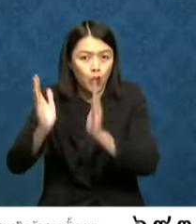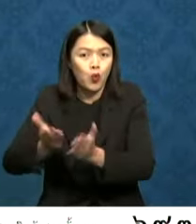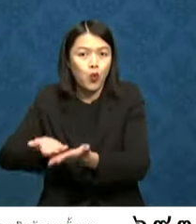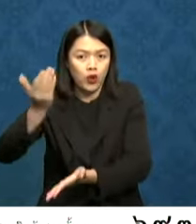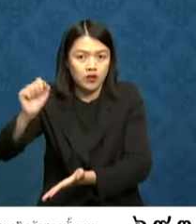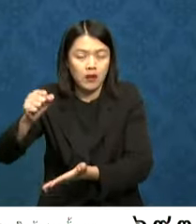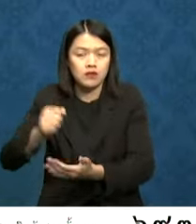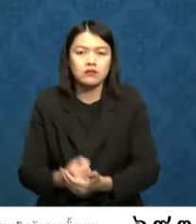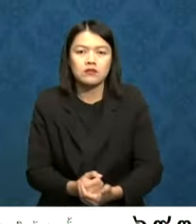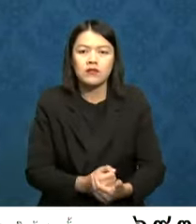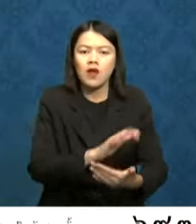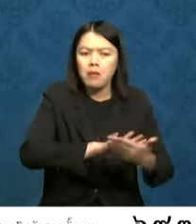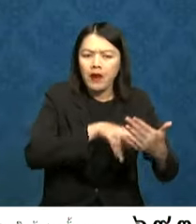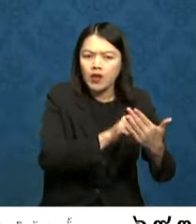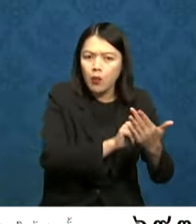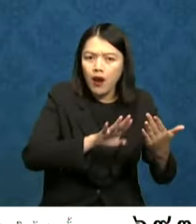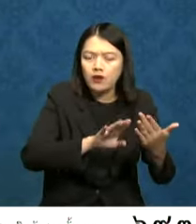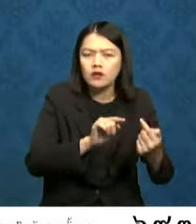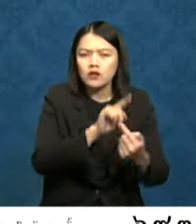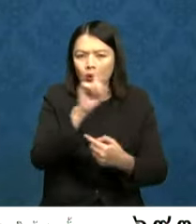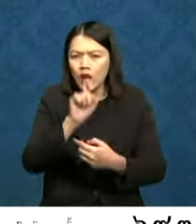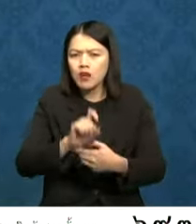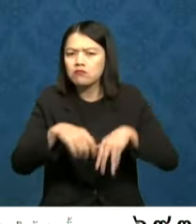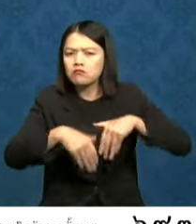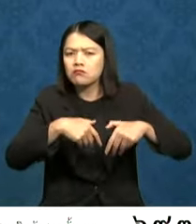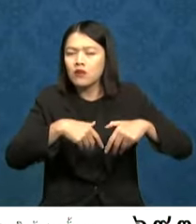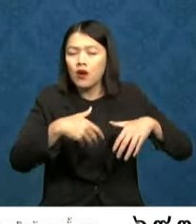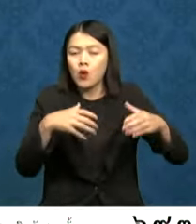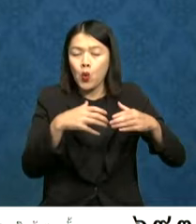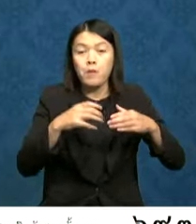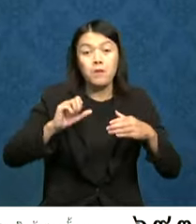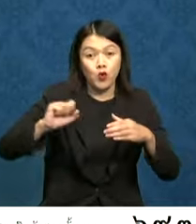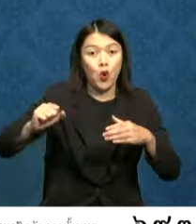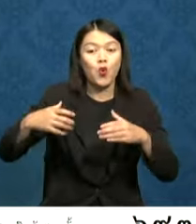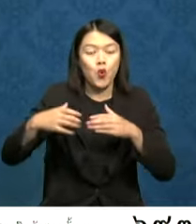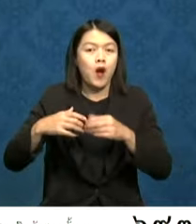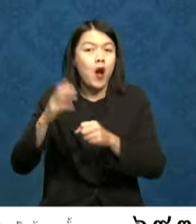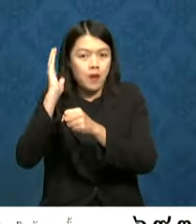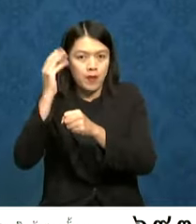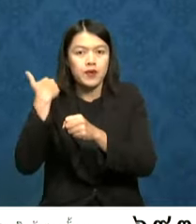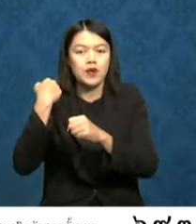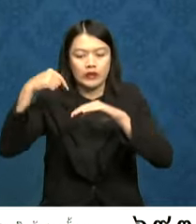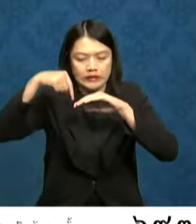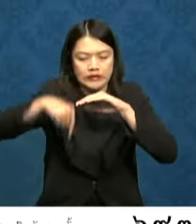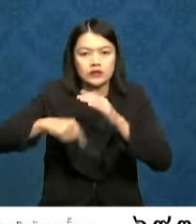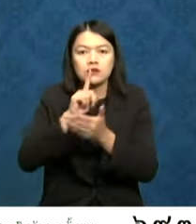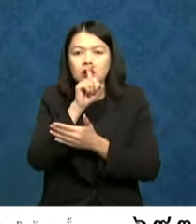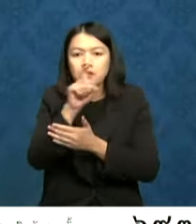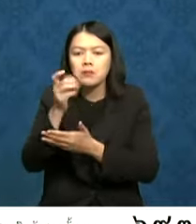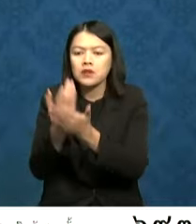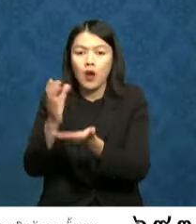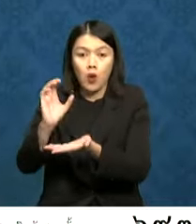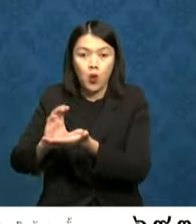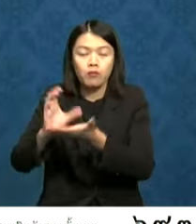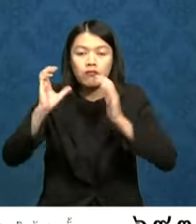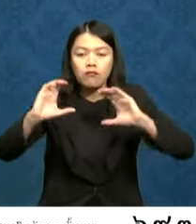Land Bridgeครับมีการตั้งข้อสงสัยจากเพื่อนสมาชิกที่จะมาลุกขึ้นอภิปรายในในรายละเอียดถึงการใช้งบประมาณของ